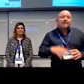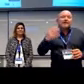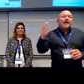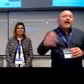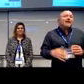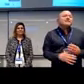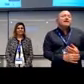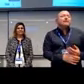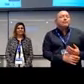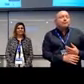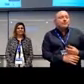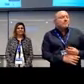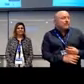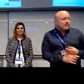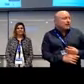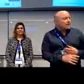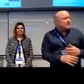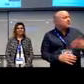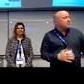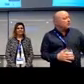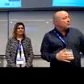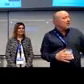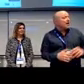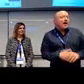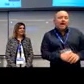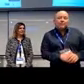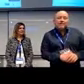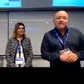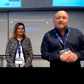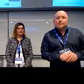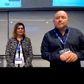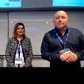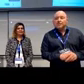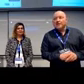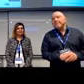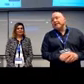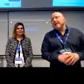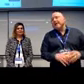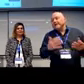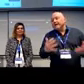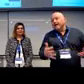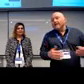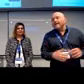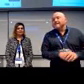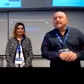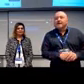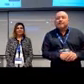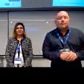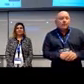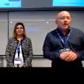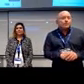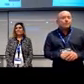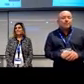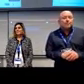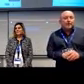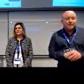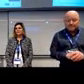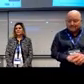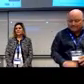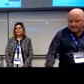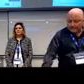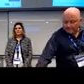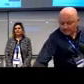sciences appliquées. Elle enseigne depuis 1998, autant à l'université qu'au cégep, et elle est enseignante au Collège de